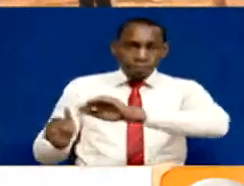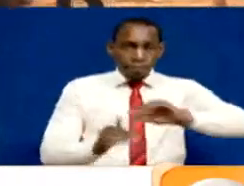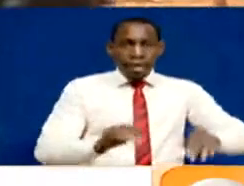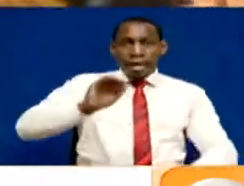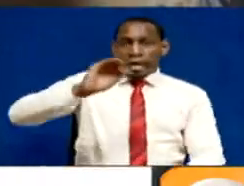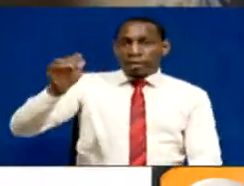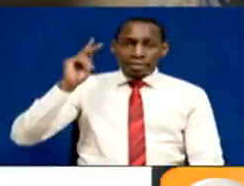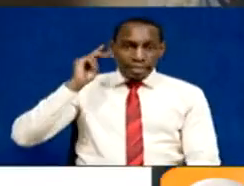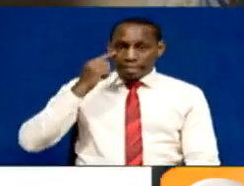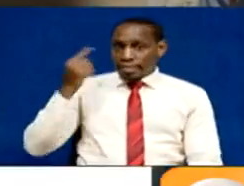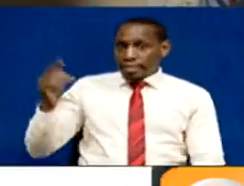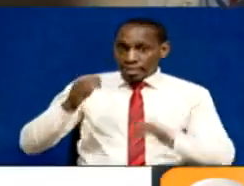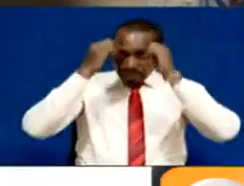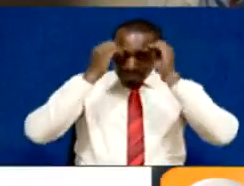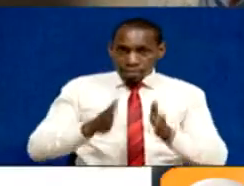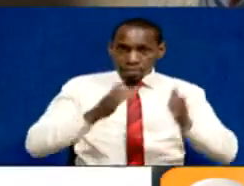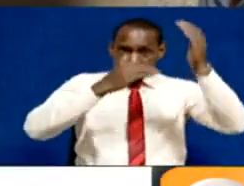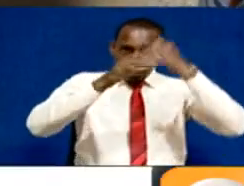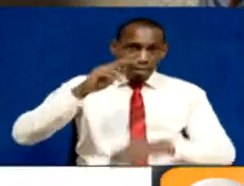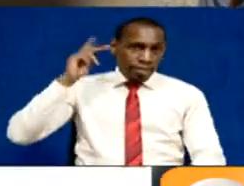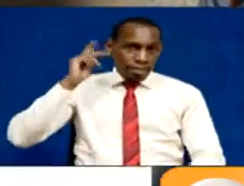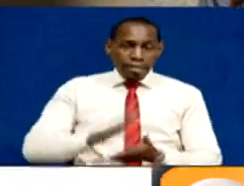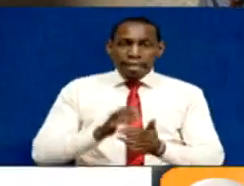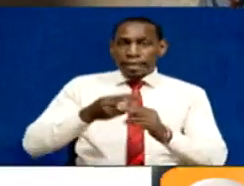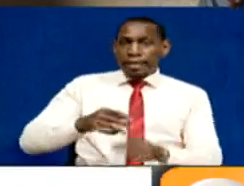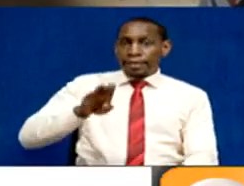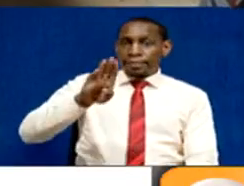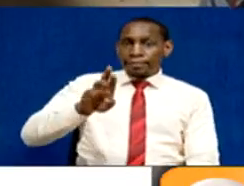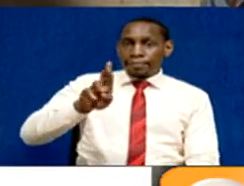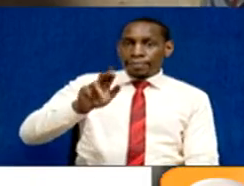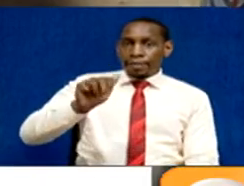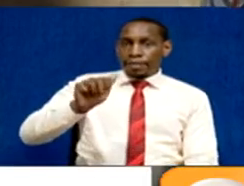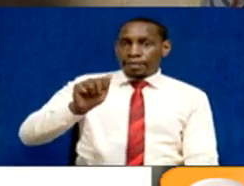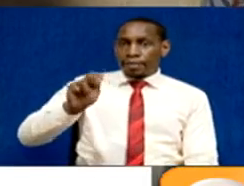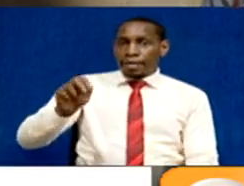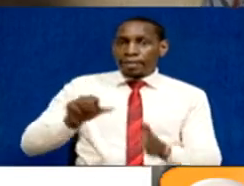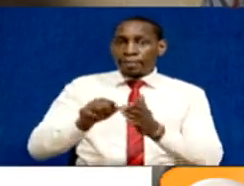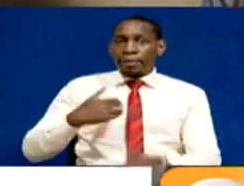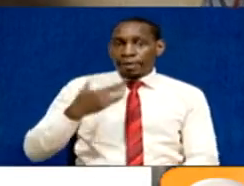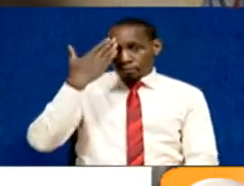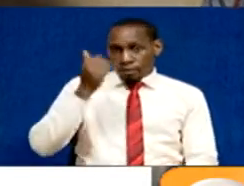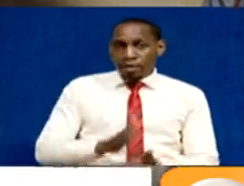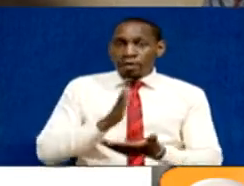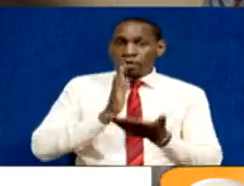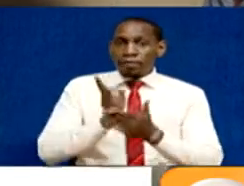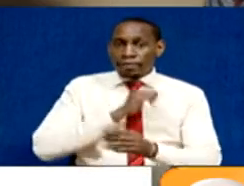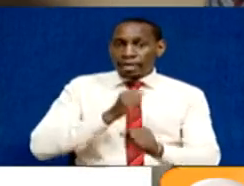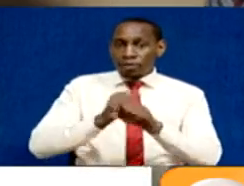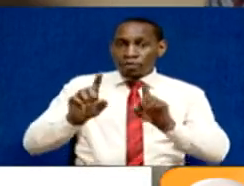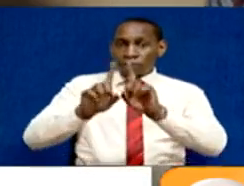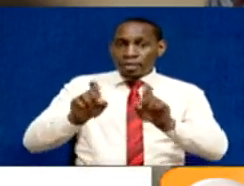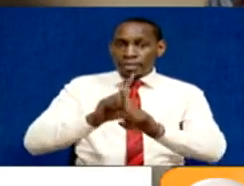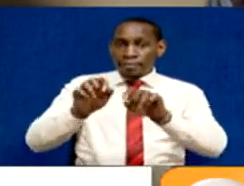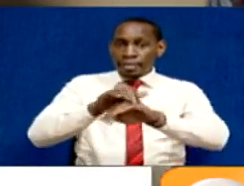ya Kisii, mwanafunzi wa chuo kikuu cha Kisii, Brian Angwenyi, amejipata matatani baada ya kupatikana akifanya mtihani